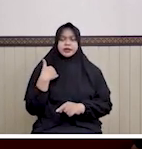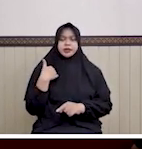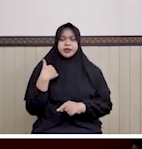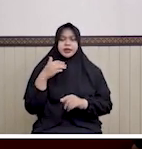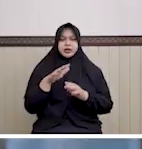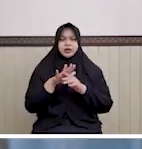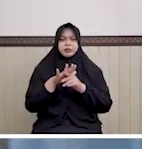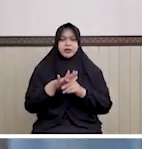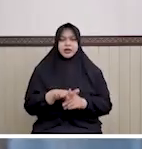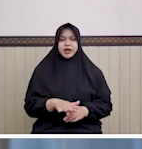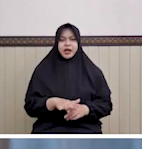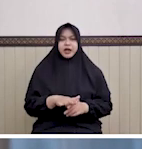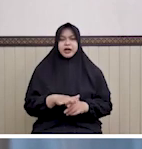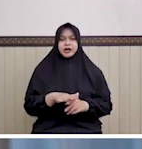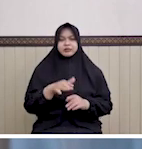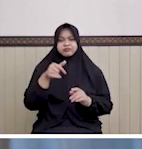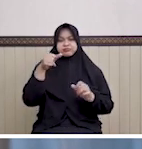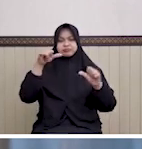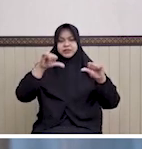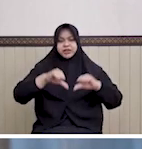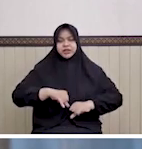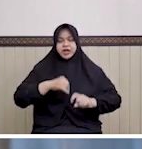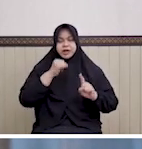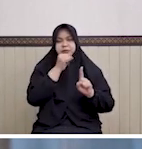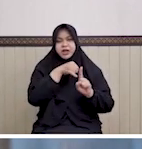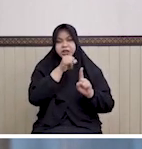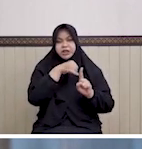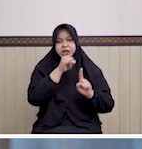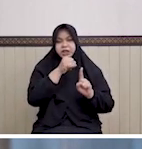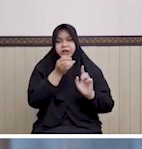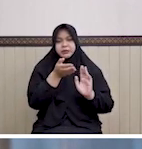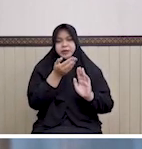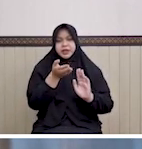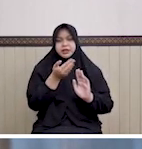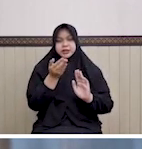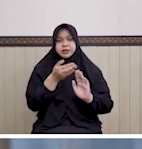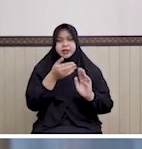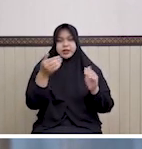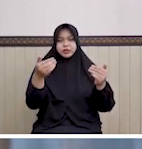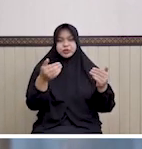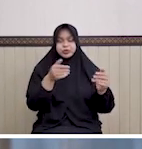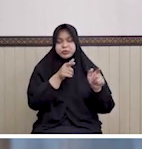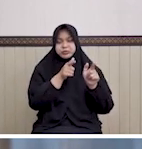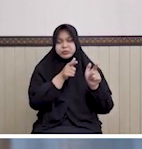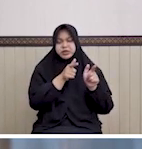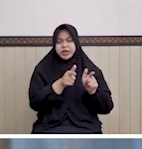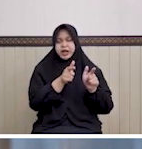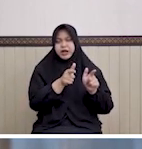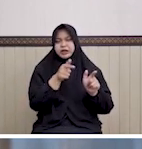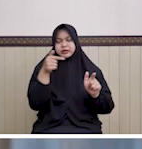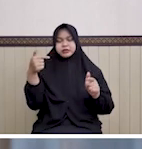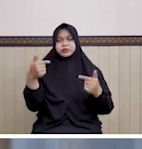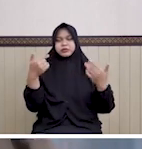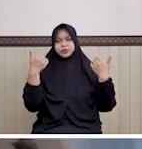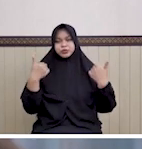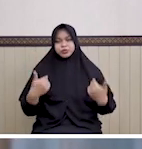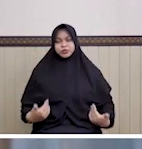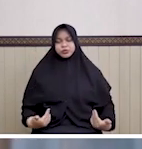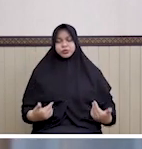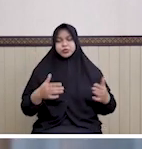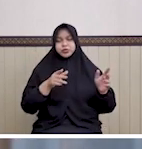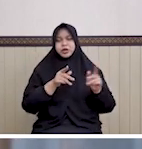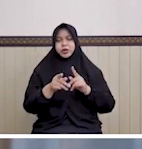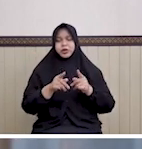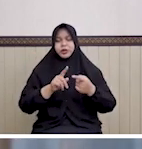merendahkan menghina dan juga melecehkan dan menyerang tubuh gitu kan Nah bagi teman-teman